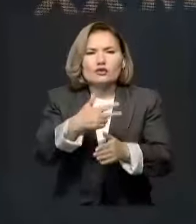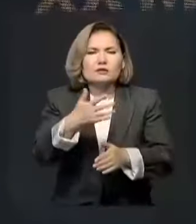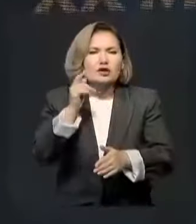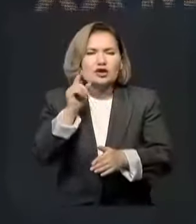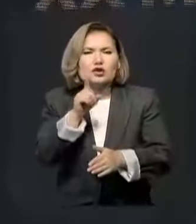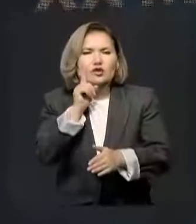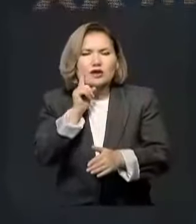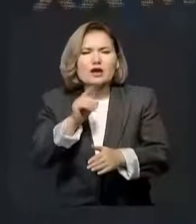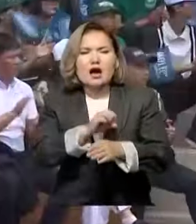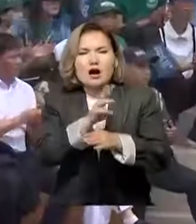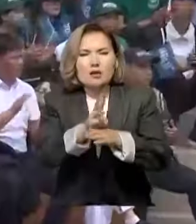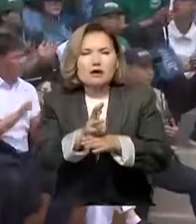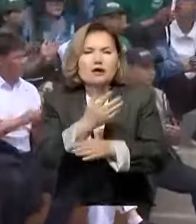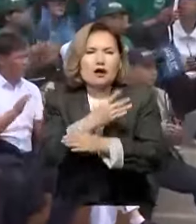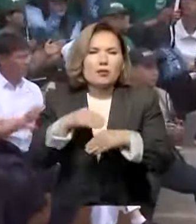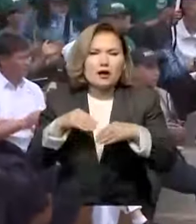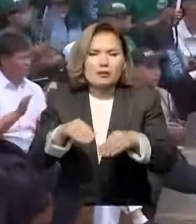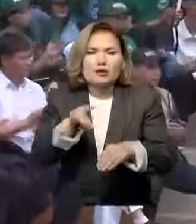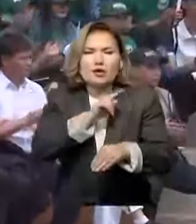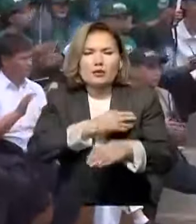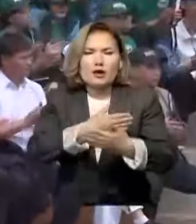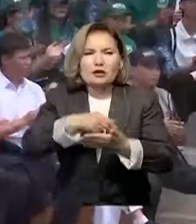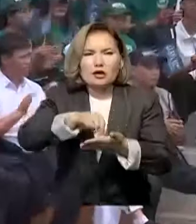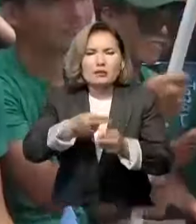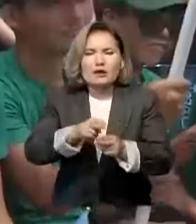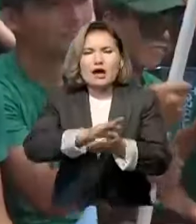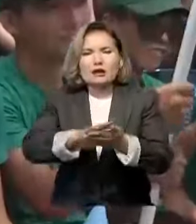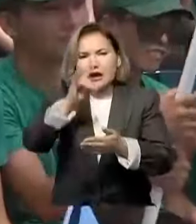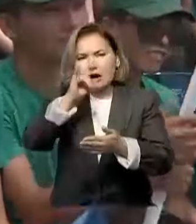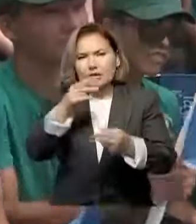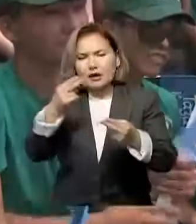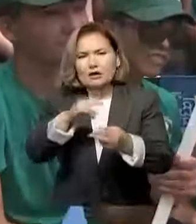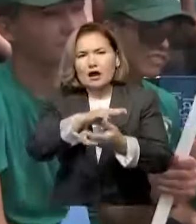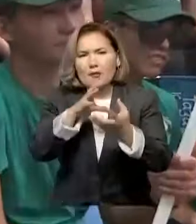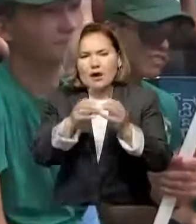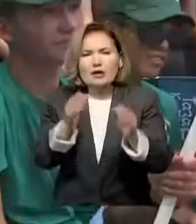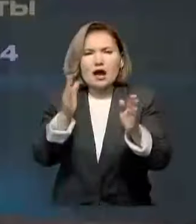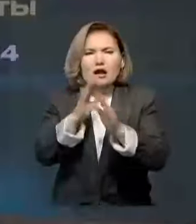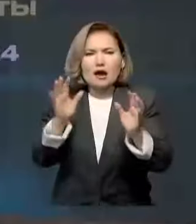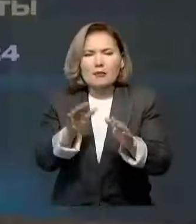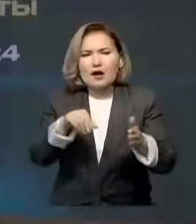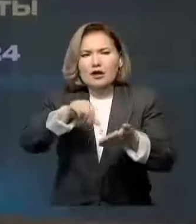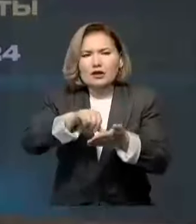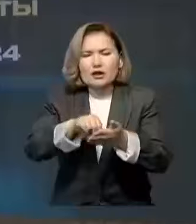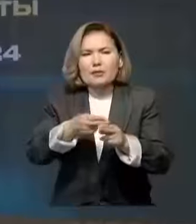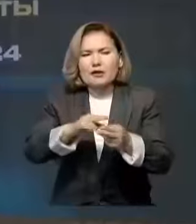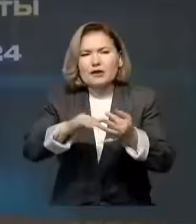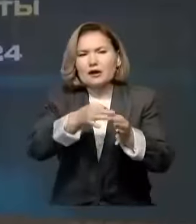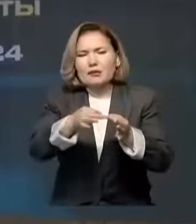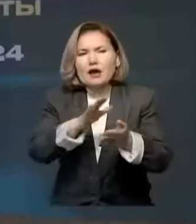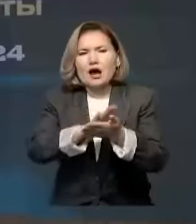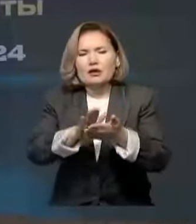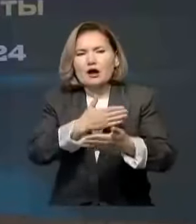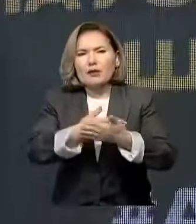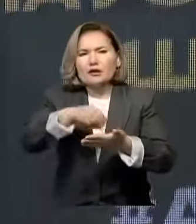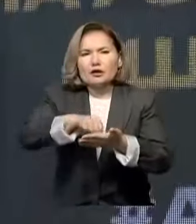бойы аймақты абаттандыруға, көгалдандыруға жұмылдырылады. Әрі Таза Қазақстан жалпы ұлттық экологиялық акциясына қатысып, елді мекендерді